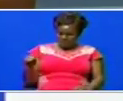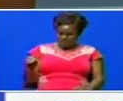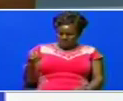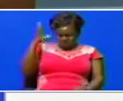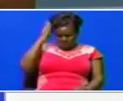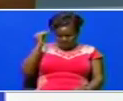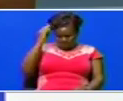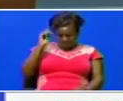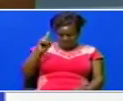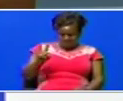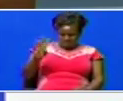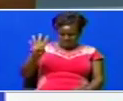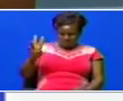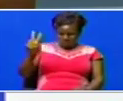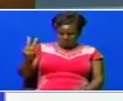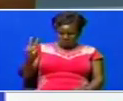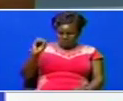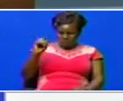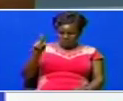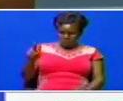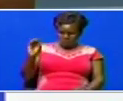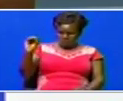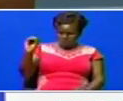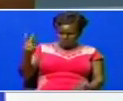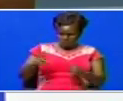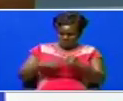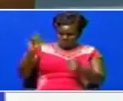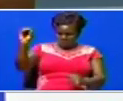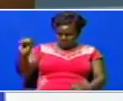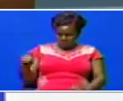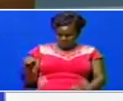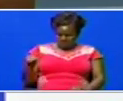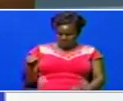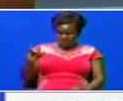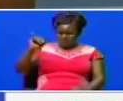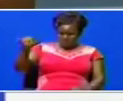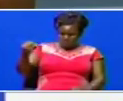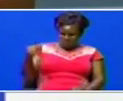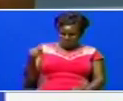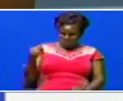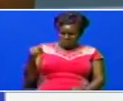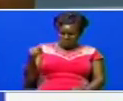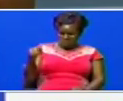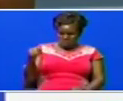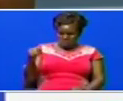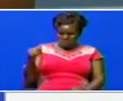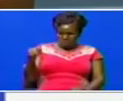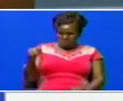Mohamed Dida, 142, 0.07%. Shakalaka Jirongo,